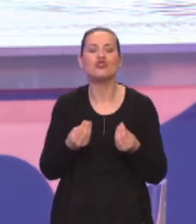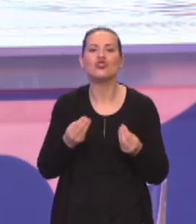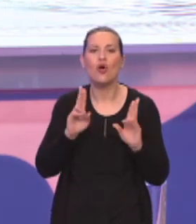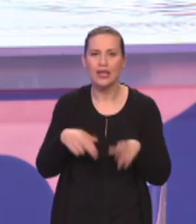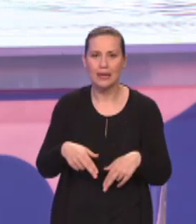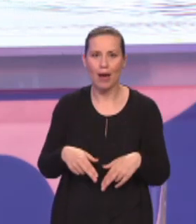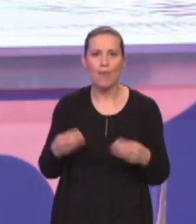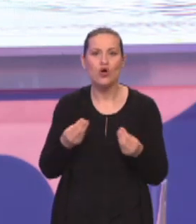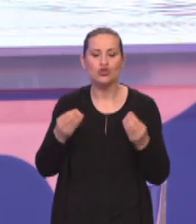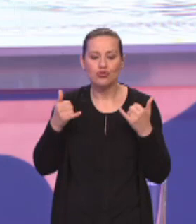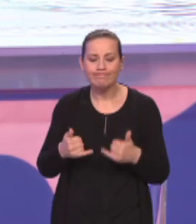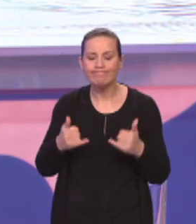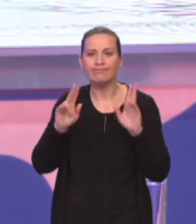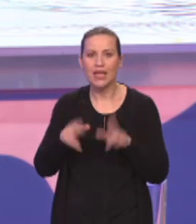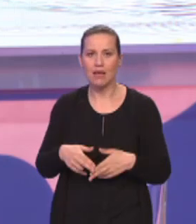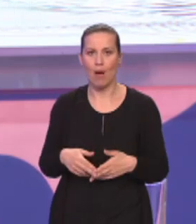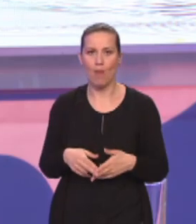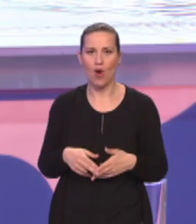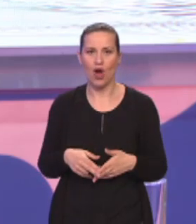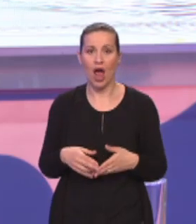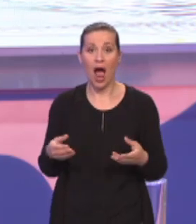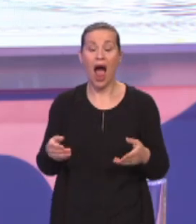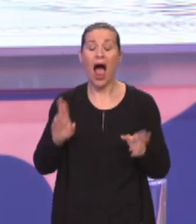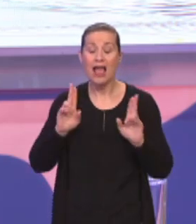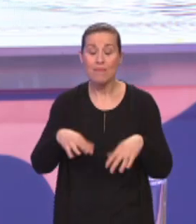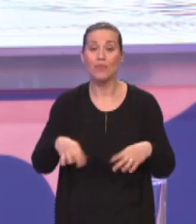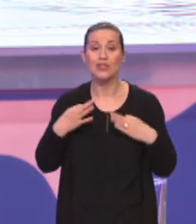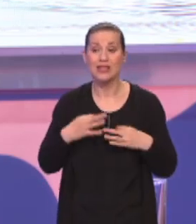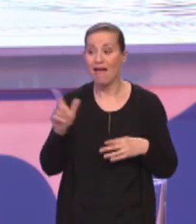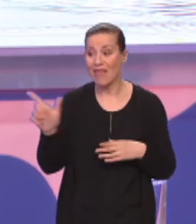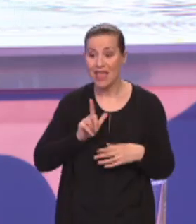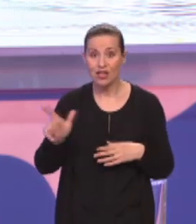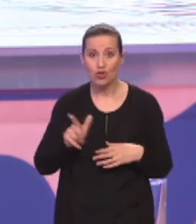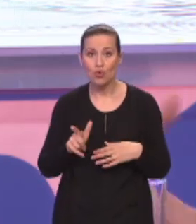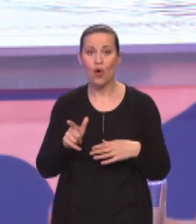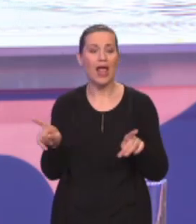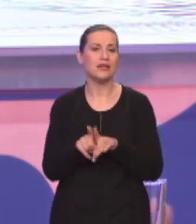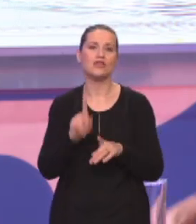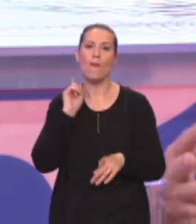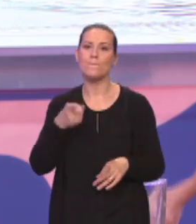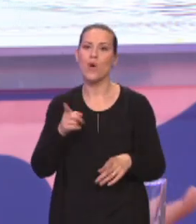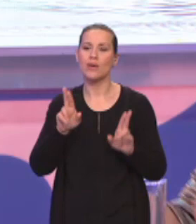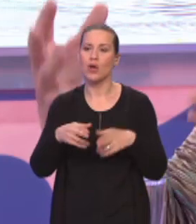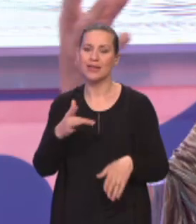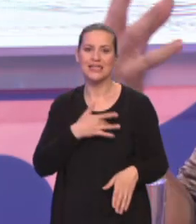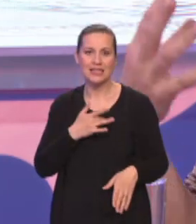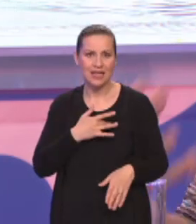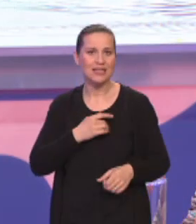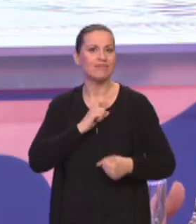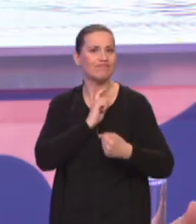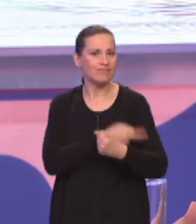Što u ovom danu imamo. I kad već imamo, a imamo zdravlje, imamo jedni druge, moramo imati srce i snage